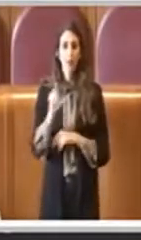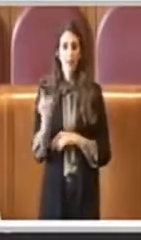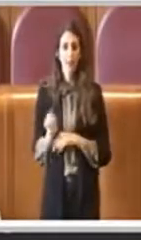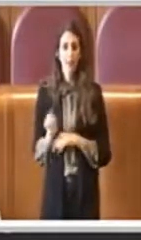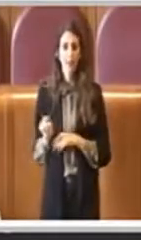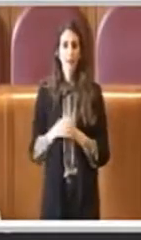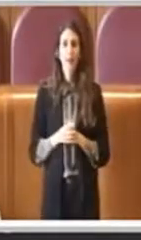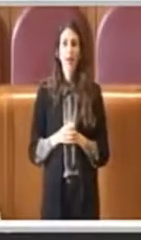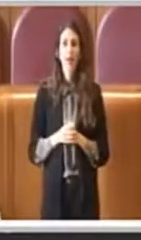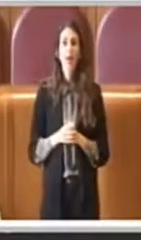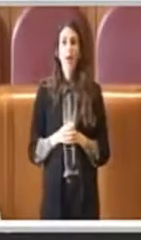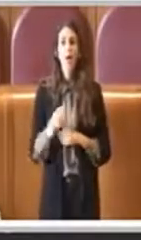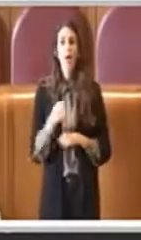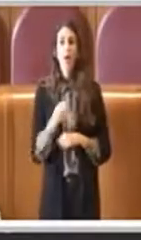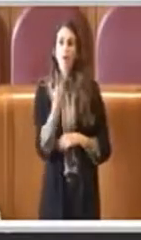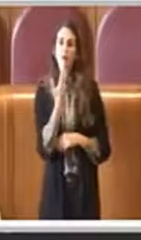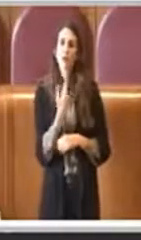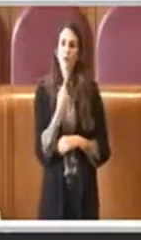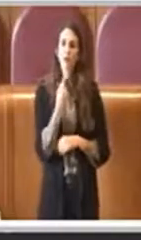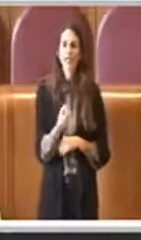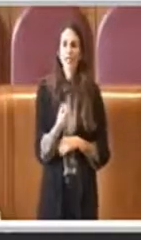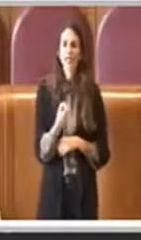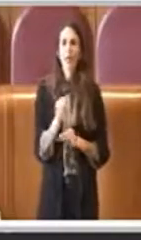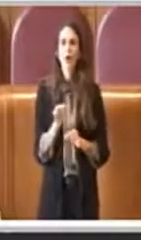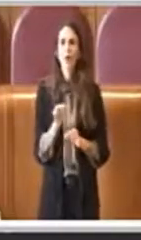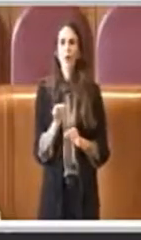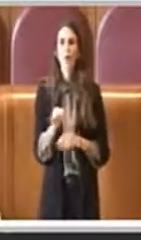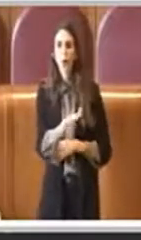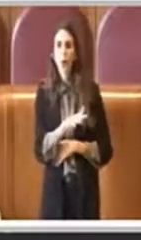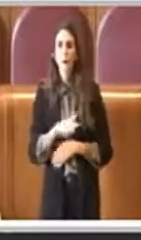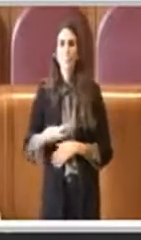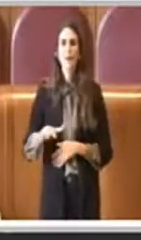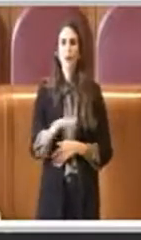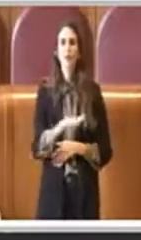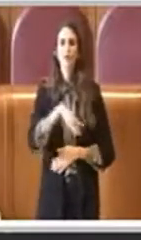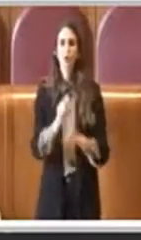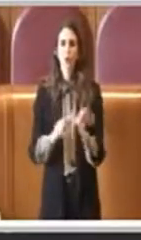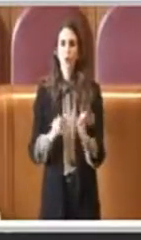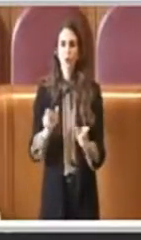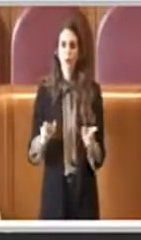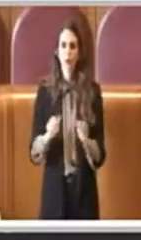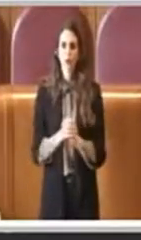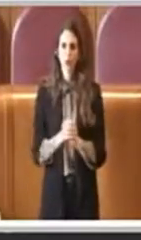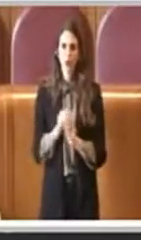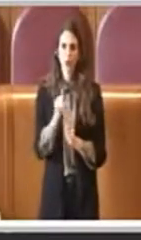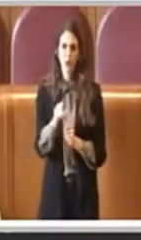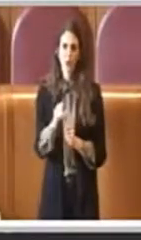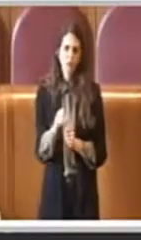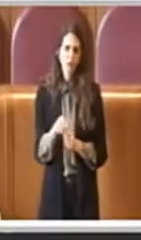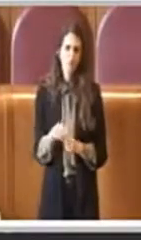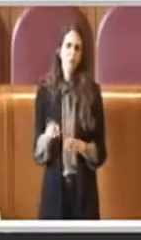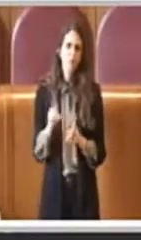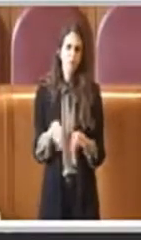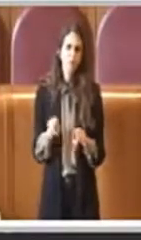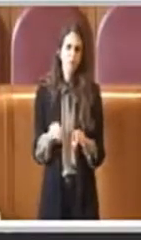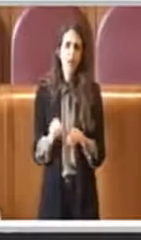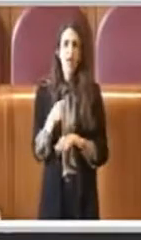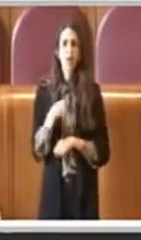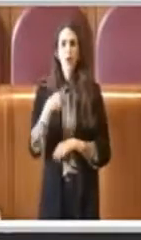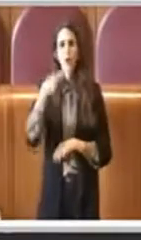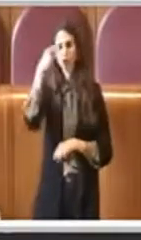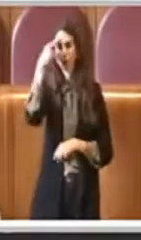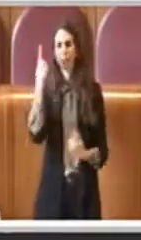Riguardo il bacino comprensoriale che ha citato più volte, io ricordo che innanzitutto questa è una questione un